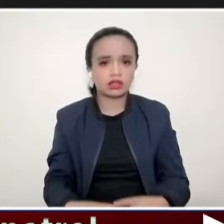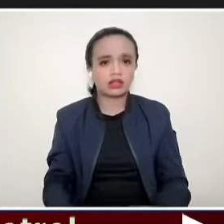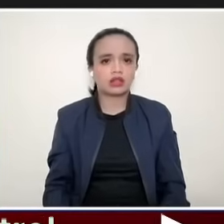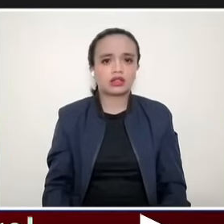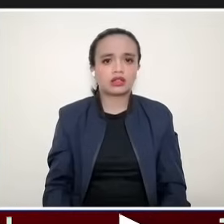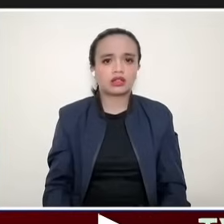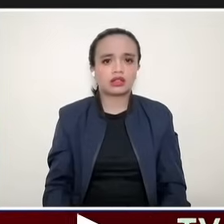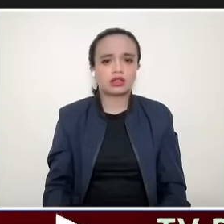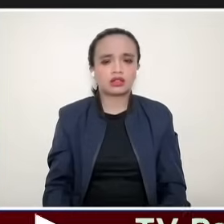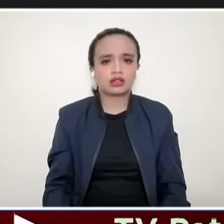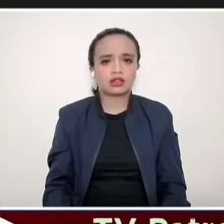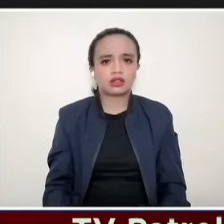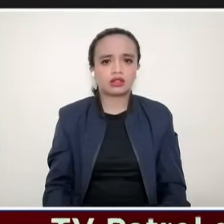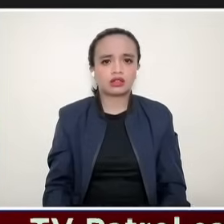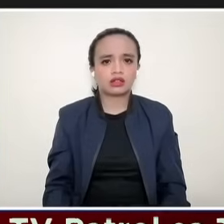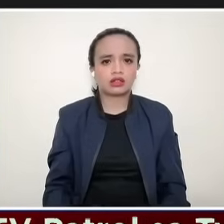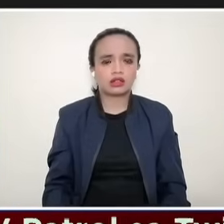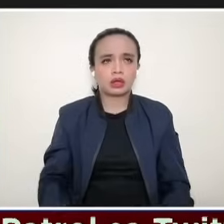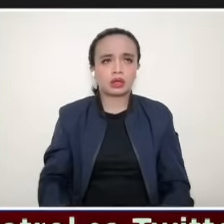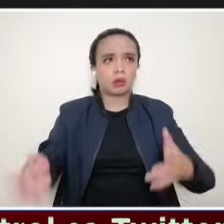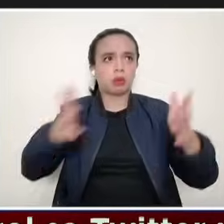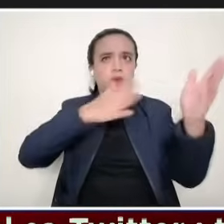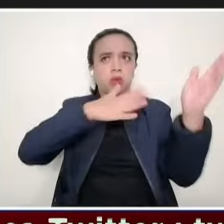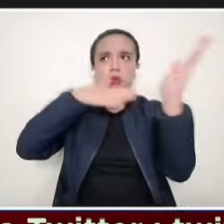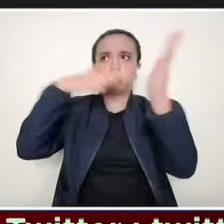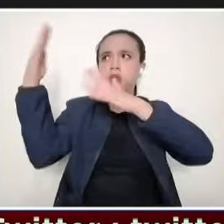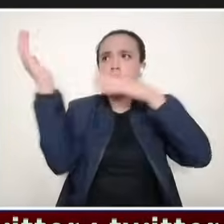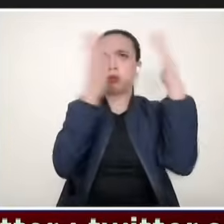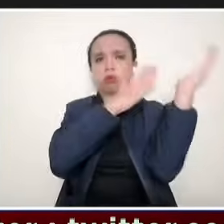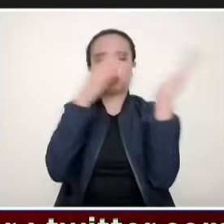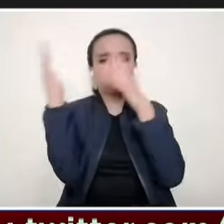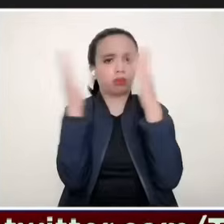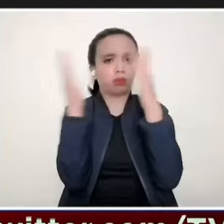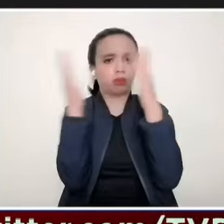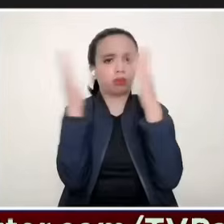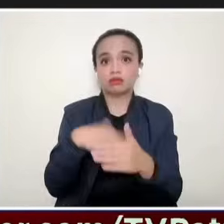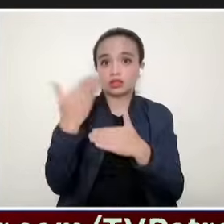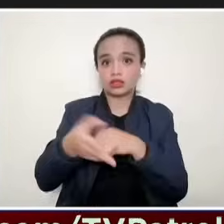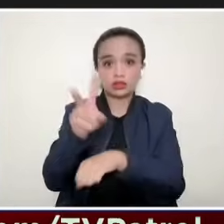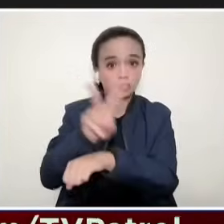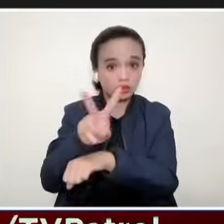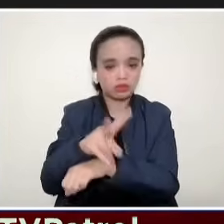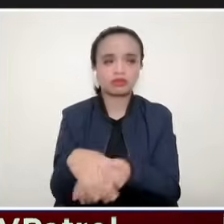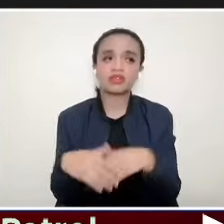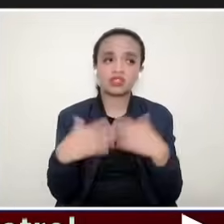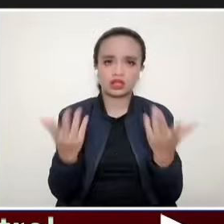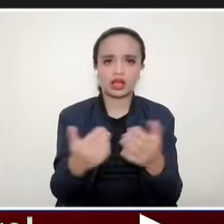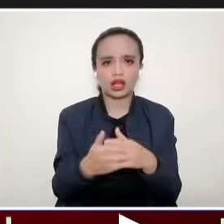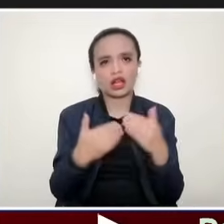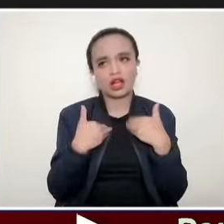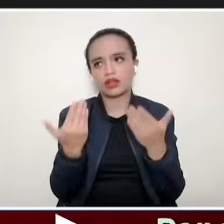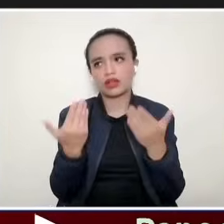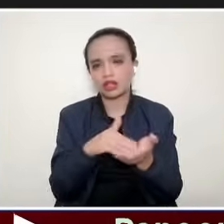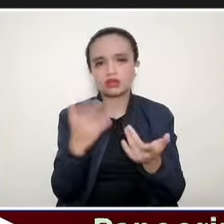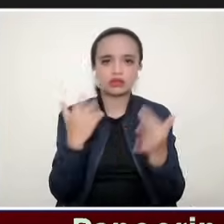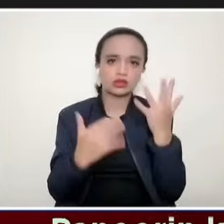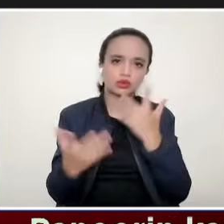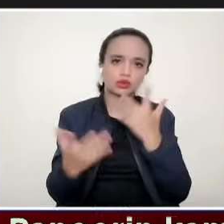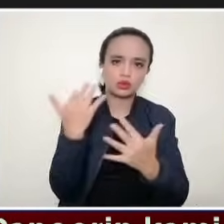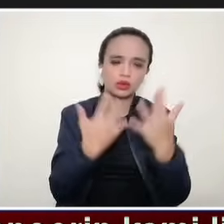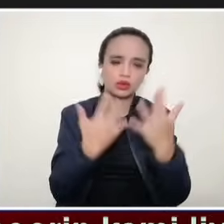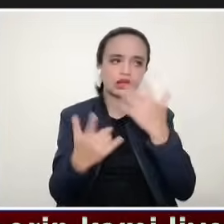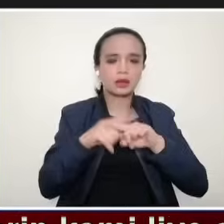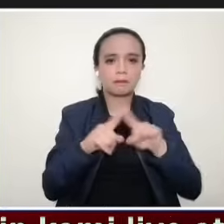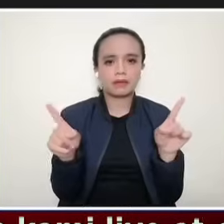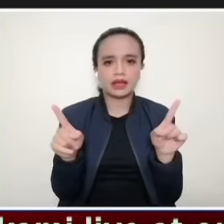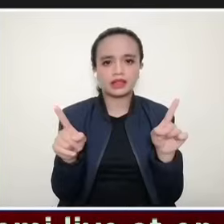malakas ulit ng hangin. Then 2 o'clock, ayun na, may sunog ulit. Pero hindi na po